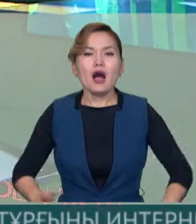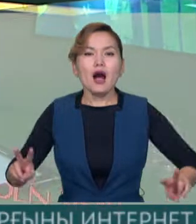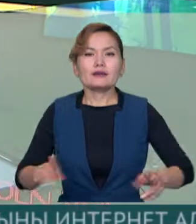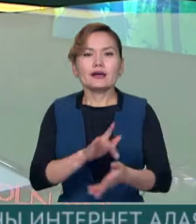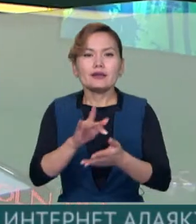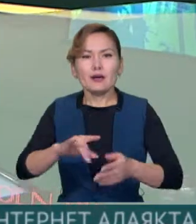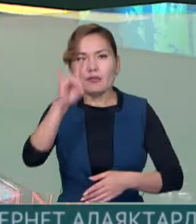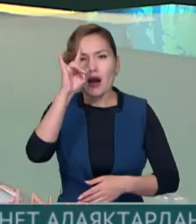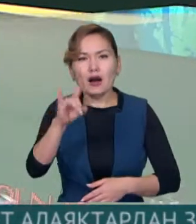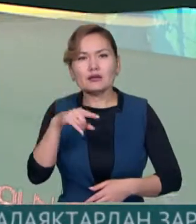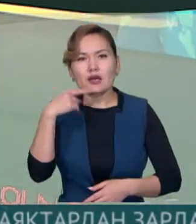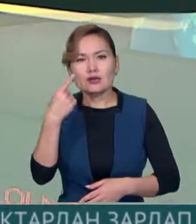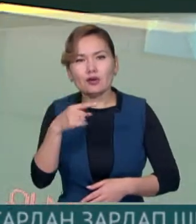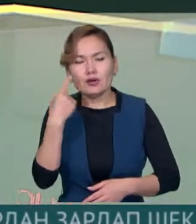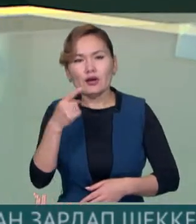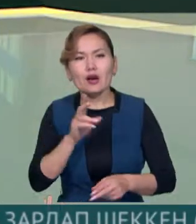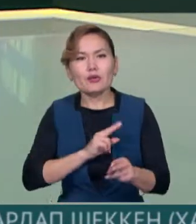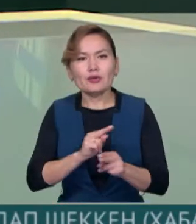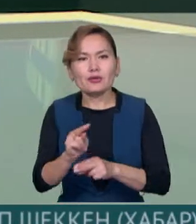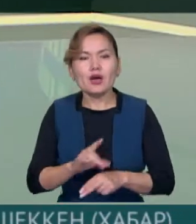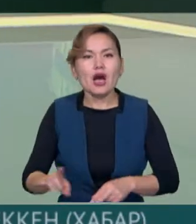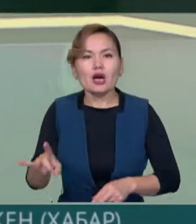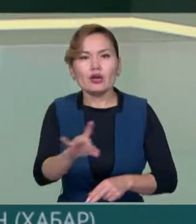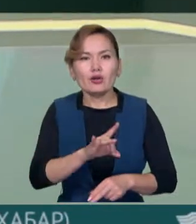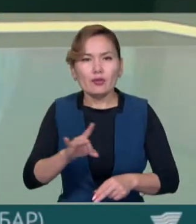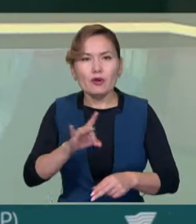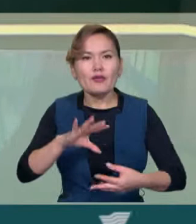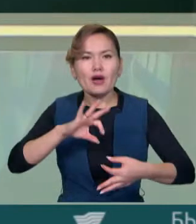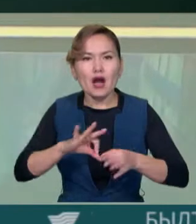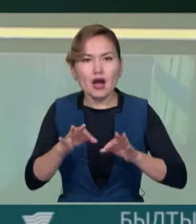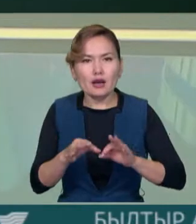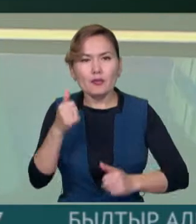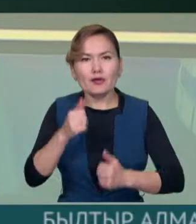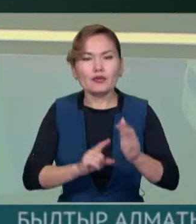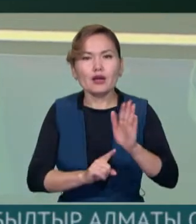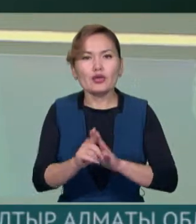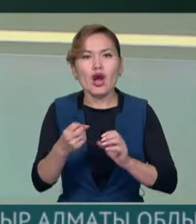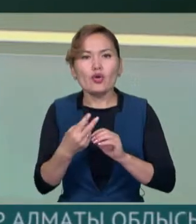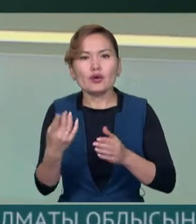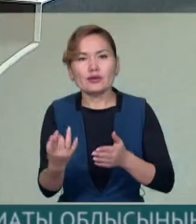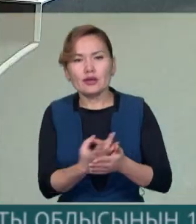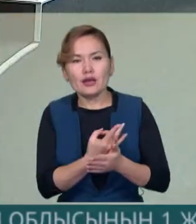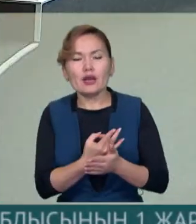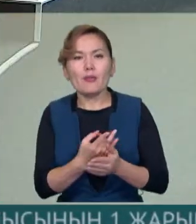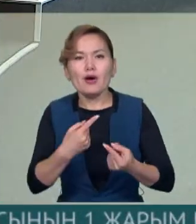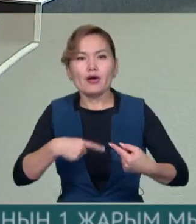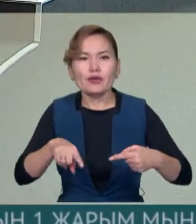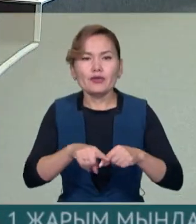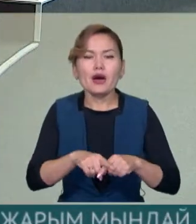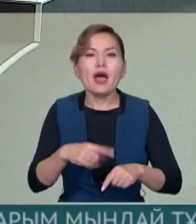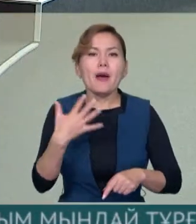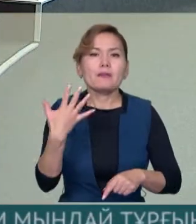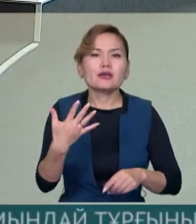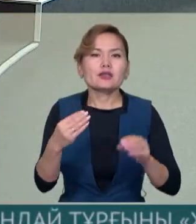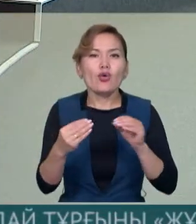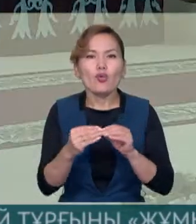Елордада қазақ тілін меңгеру бойынша республикалық қашықтық олимпиада басталды. Осымен 12-ші мәрте ұйымдастырылып отырған шараға 5-ші, 10-ші сыныпта